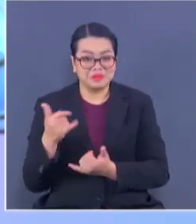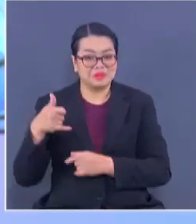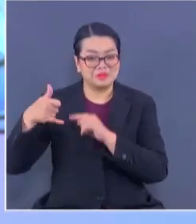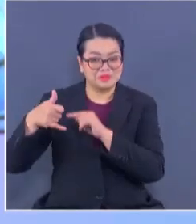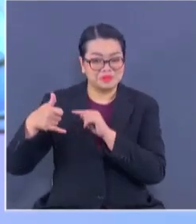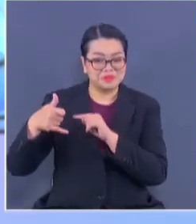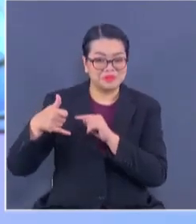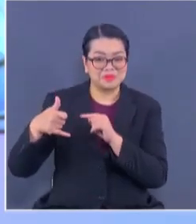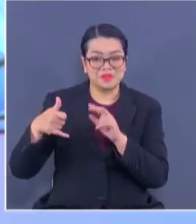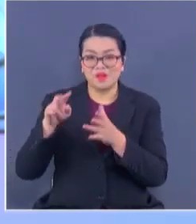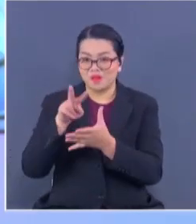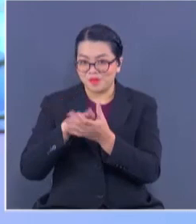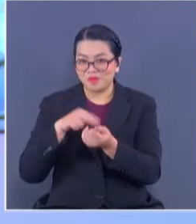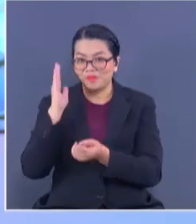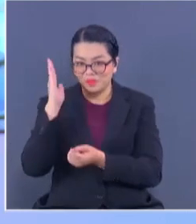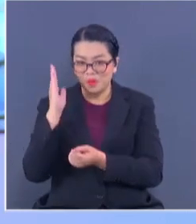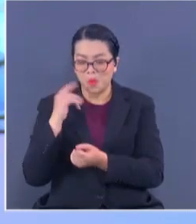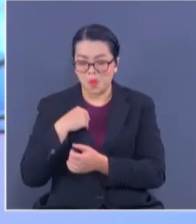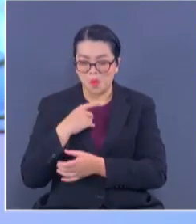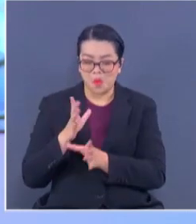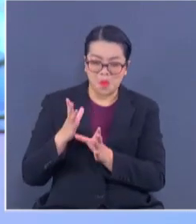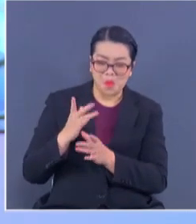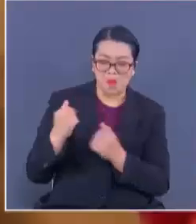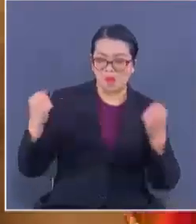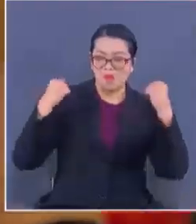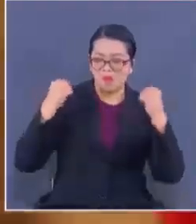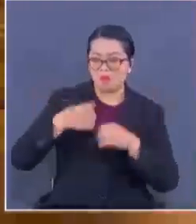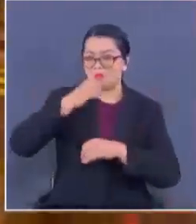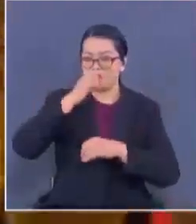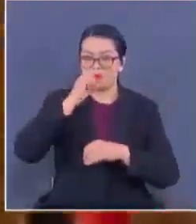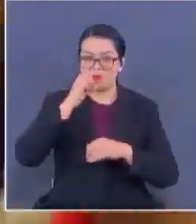ามีโน้ตวิเศษบำรุงหนักมากค่ะ